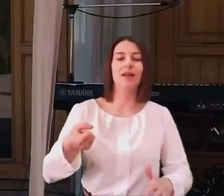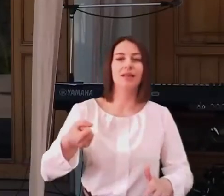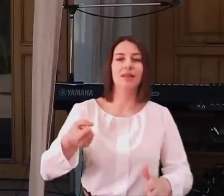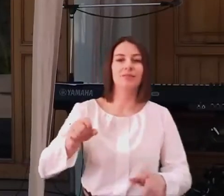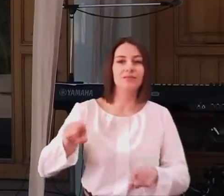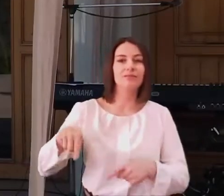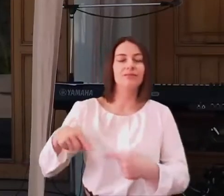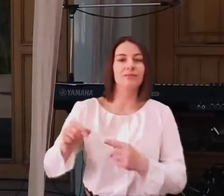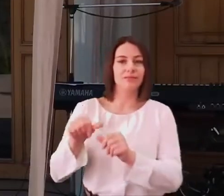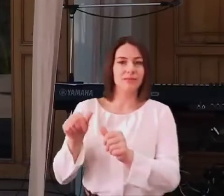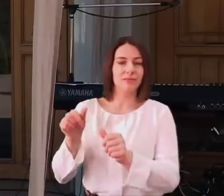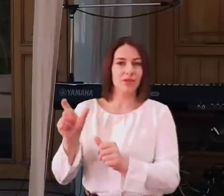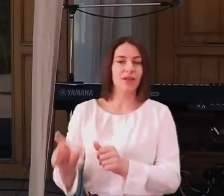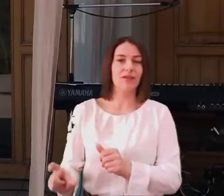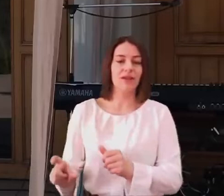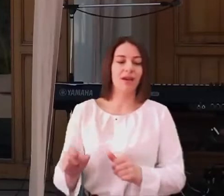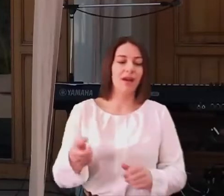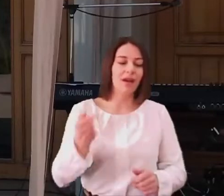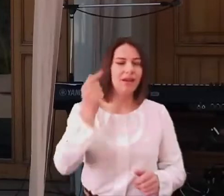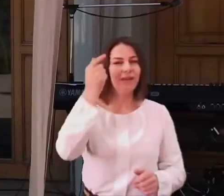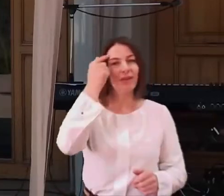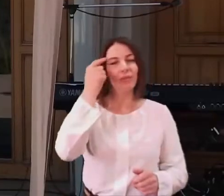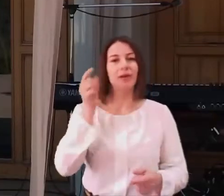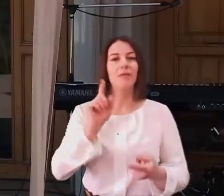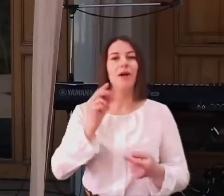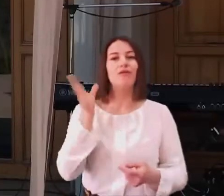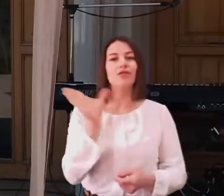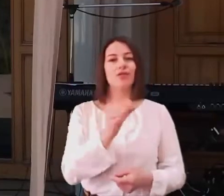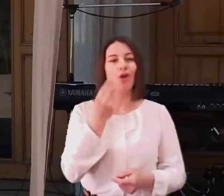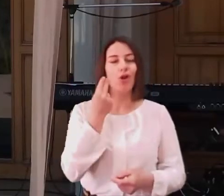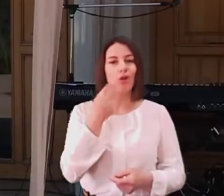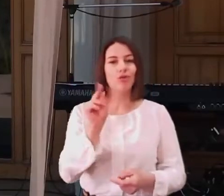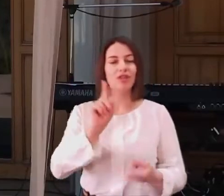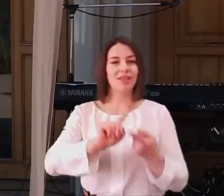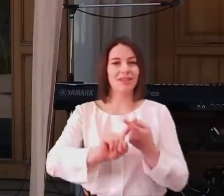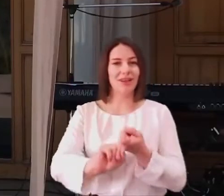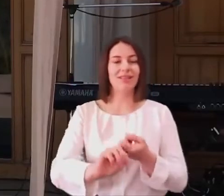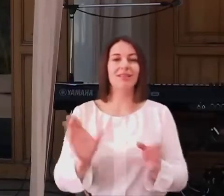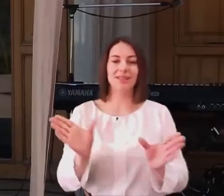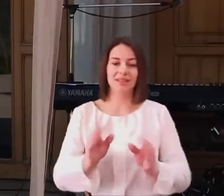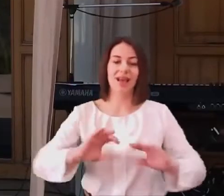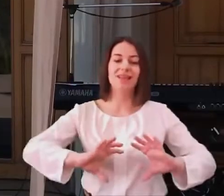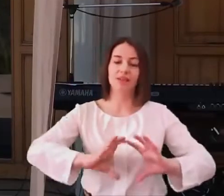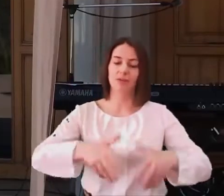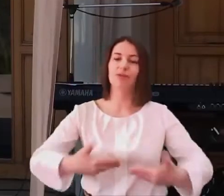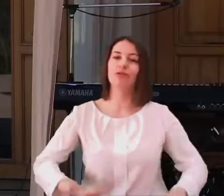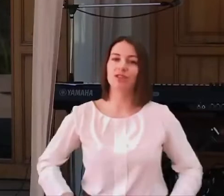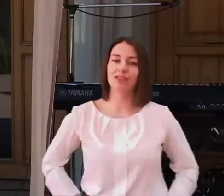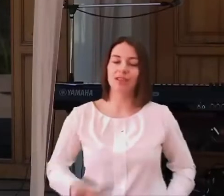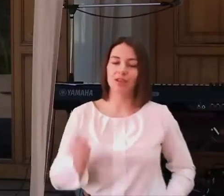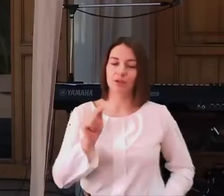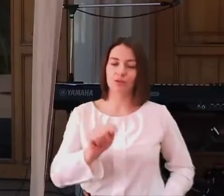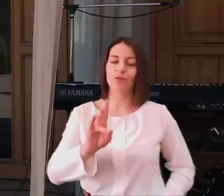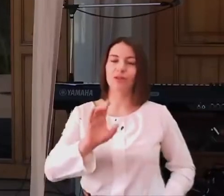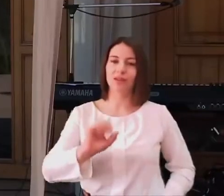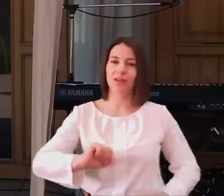И почему-то все лучшие ожидания, о которых мы думаем сейчас, они действительно связаны с тем, что происходит